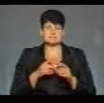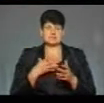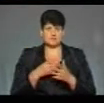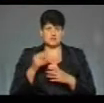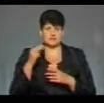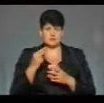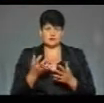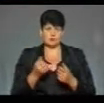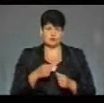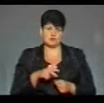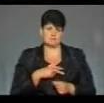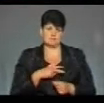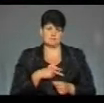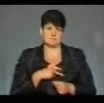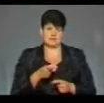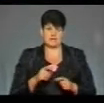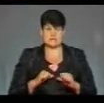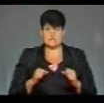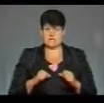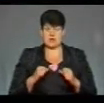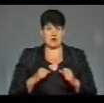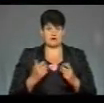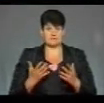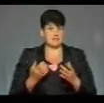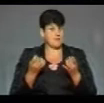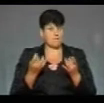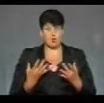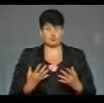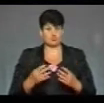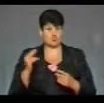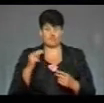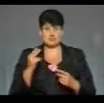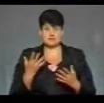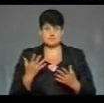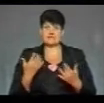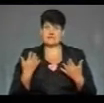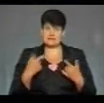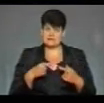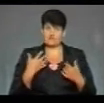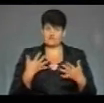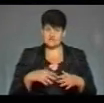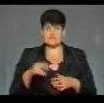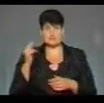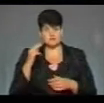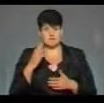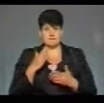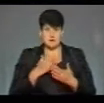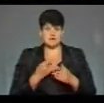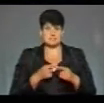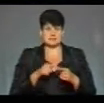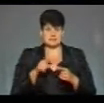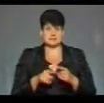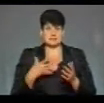отримуєш винагороду. Тобто ти старався, ти не просто так вчився, ти вже навчаючись маєш за це